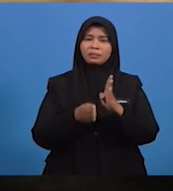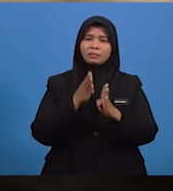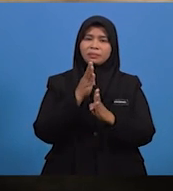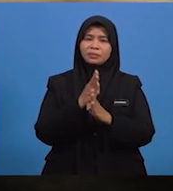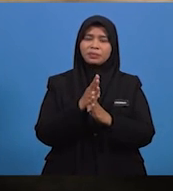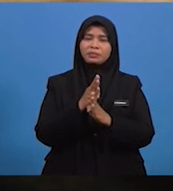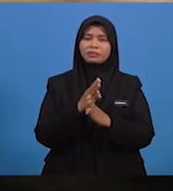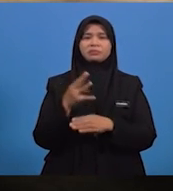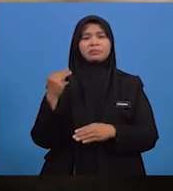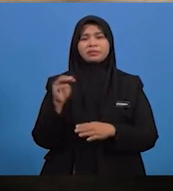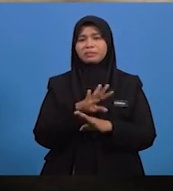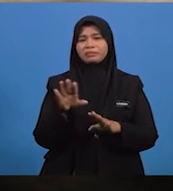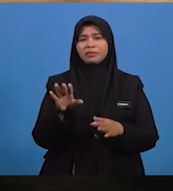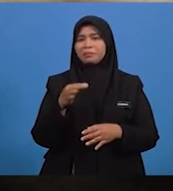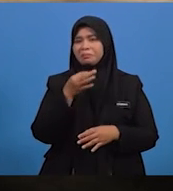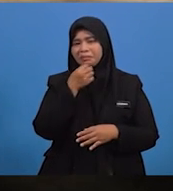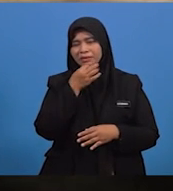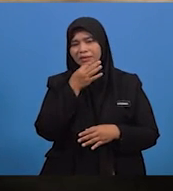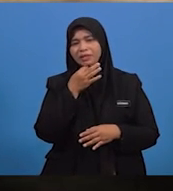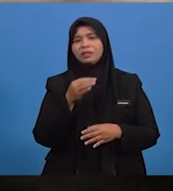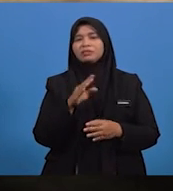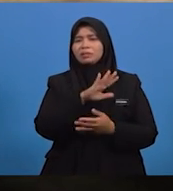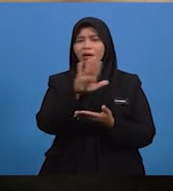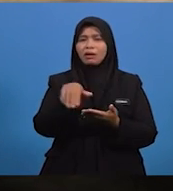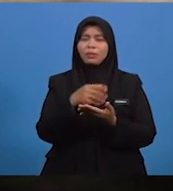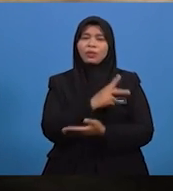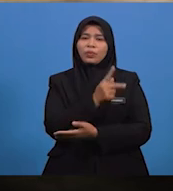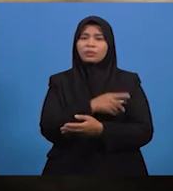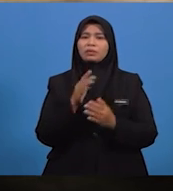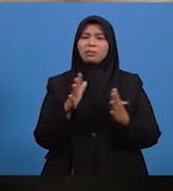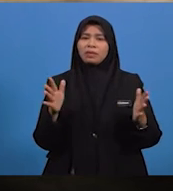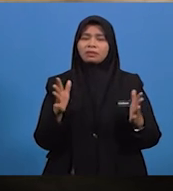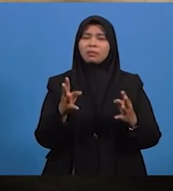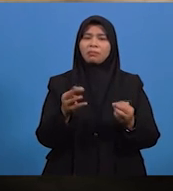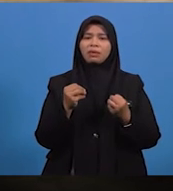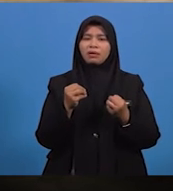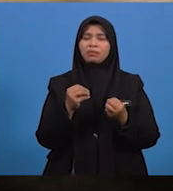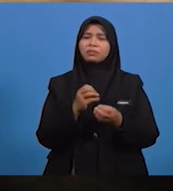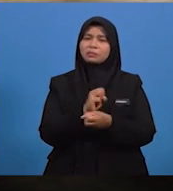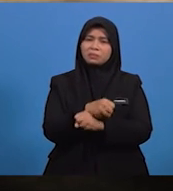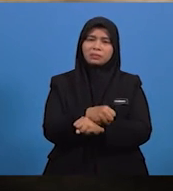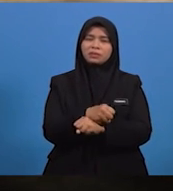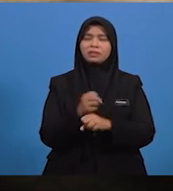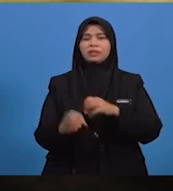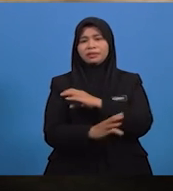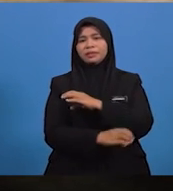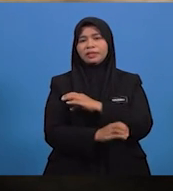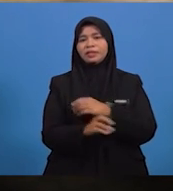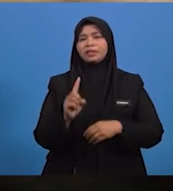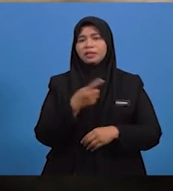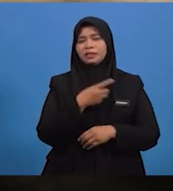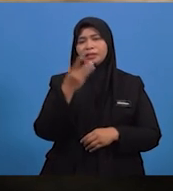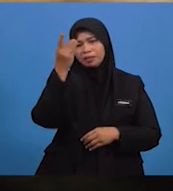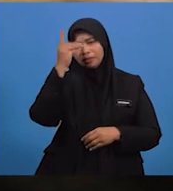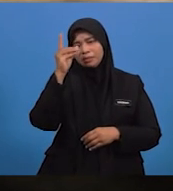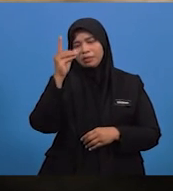Maka, tidak hairanlah kuasa-kuasa besar ingin meluaskan kuasanya ke negara kita demi